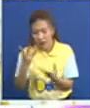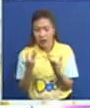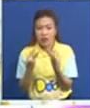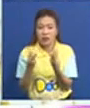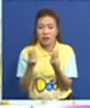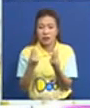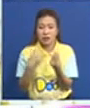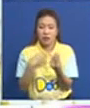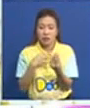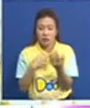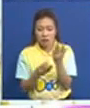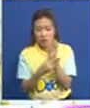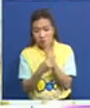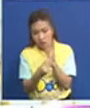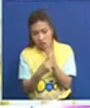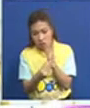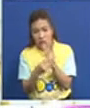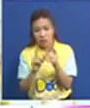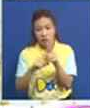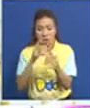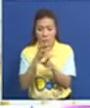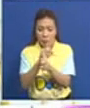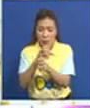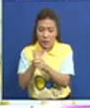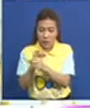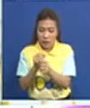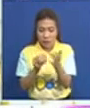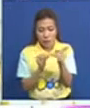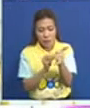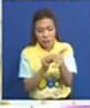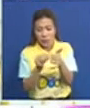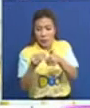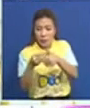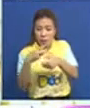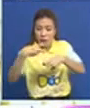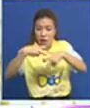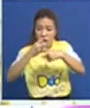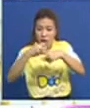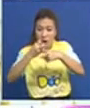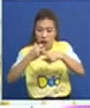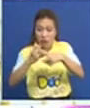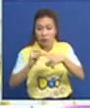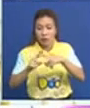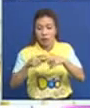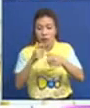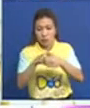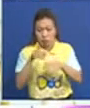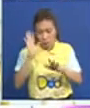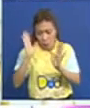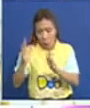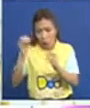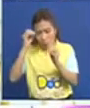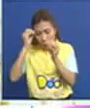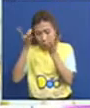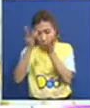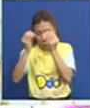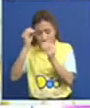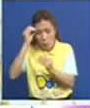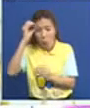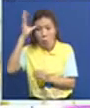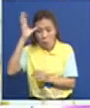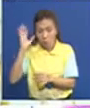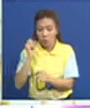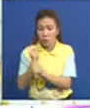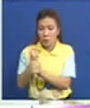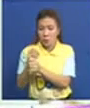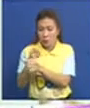ครับกระดูกอะไรพวกนี้ให้สะอาดเรียบร้อยแล้วก็นำมาต่อข้อต่อต่างนะครับต้องใช้คนที่มีความรู้โดยเฉพาะนะ